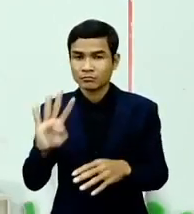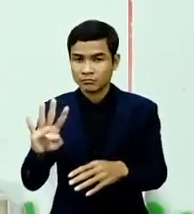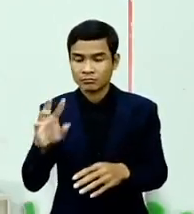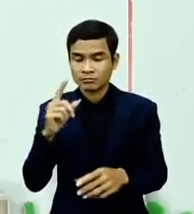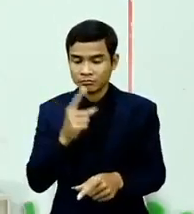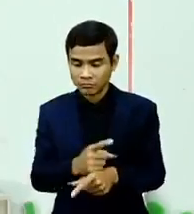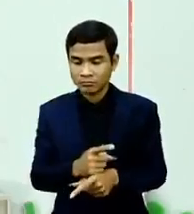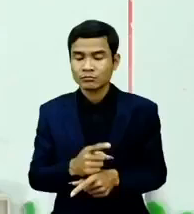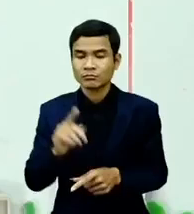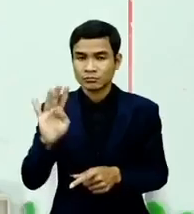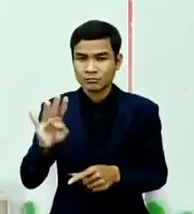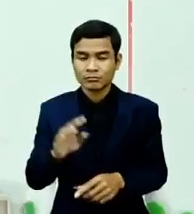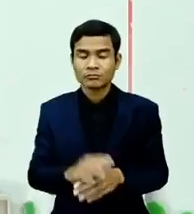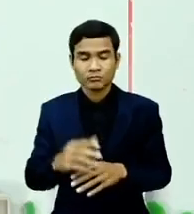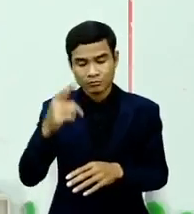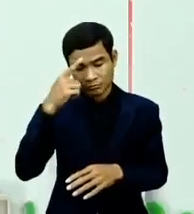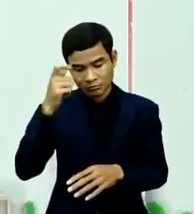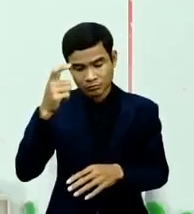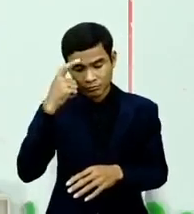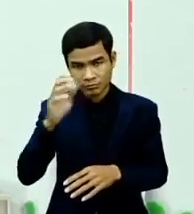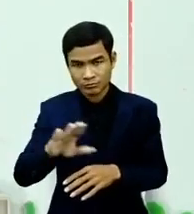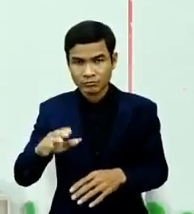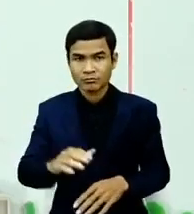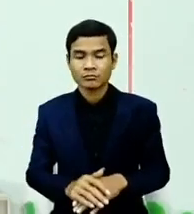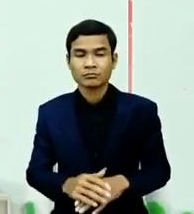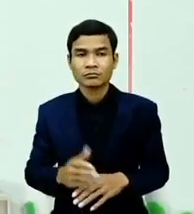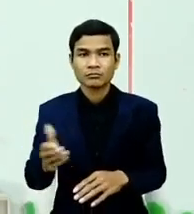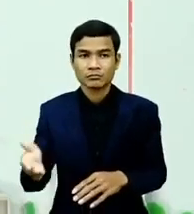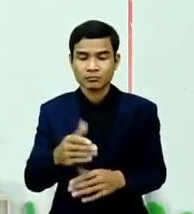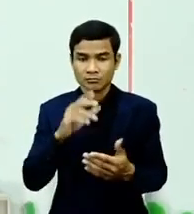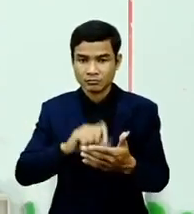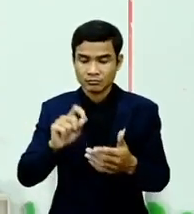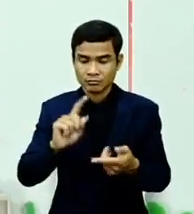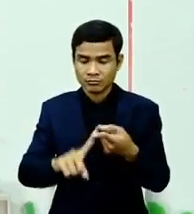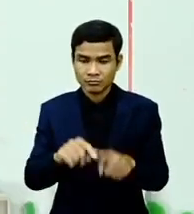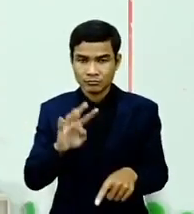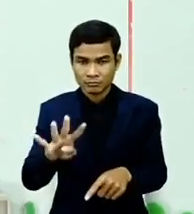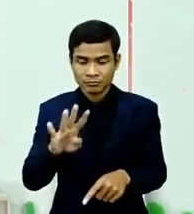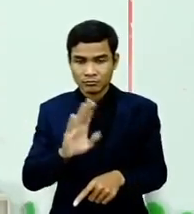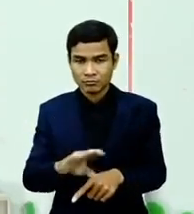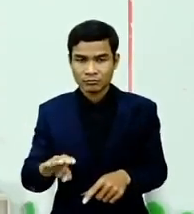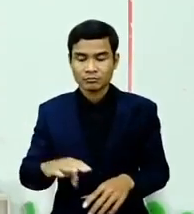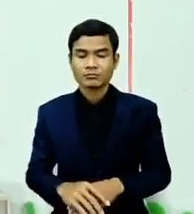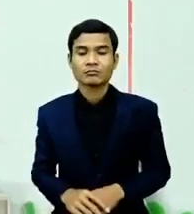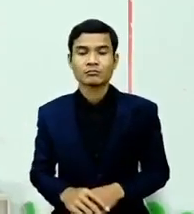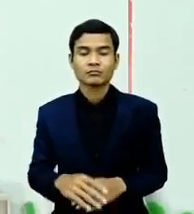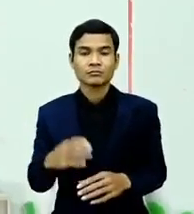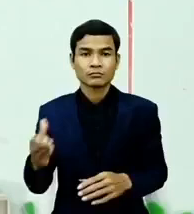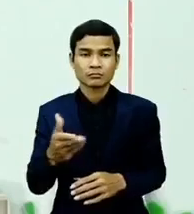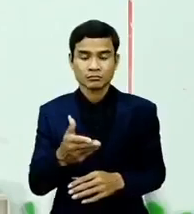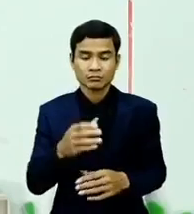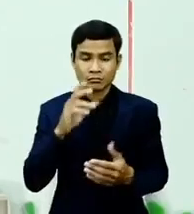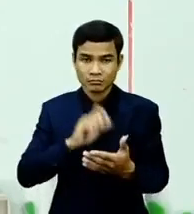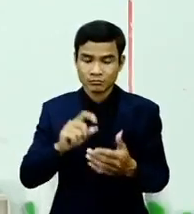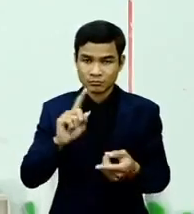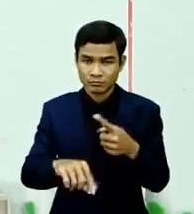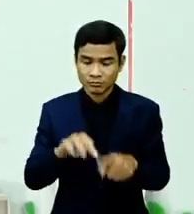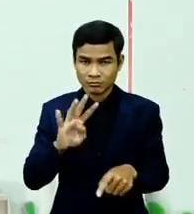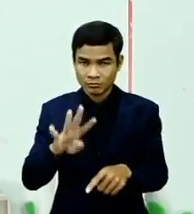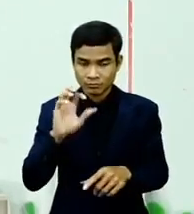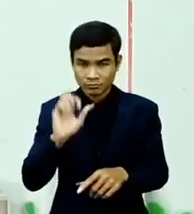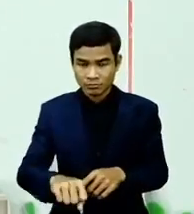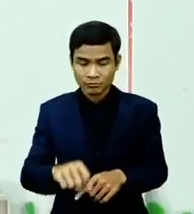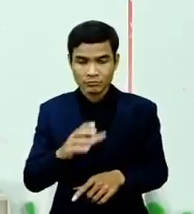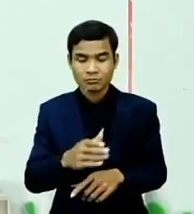ង4ចាពូកែមែនតើណាអញ្ចឹងយើងសរសេរលេខ4ចាកូនកូនសរសេរលេខ4ដែរឬទេ